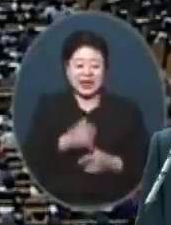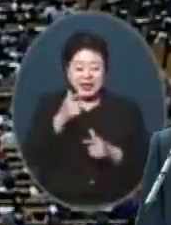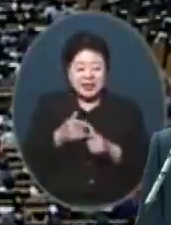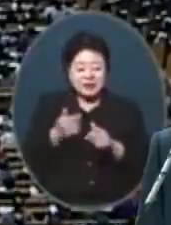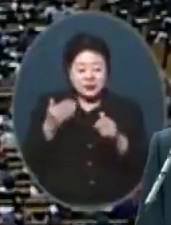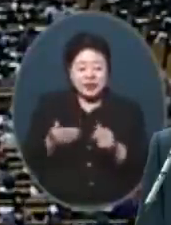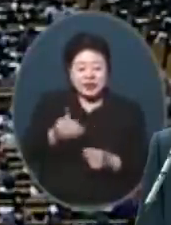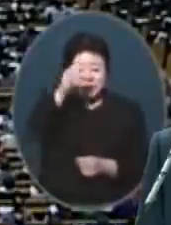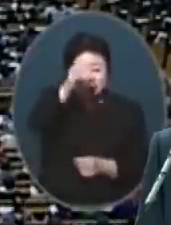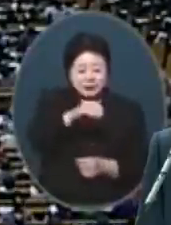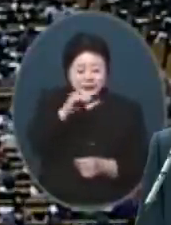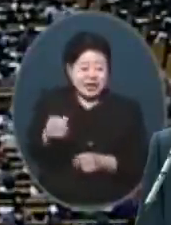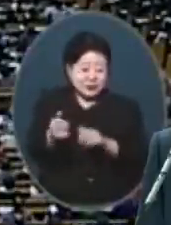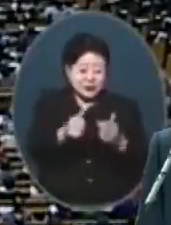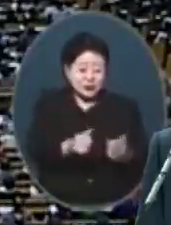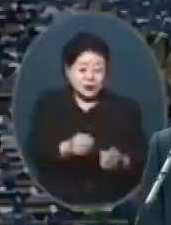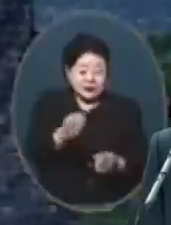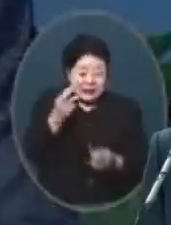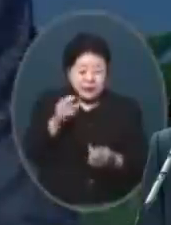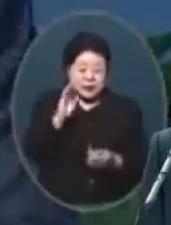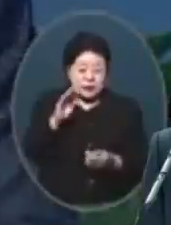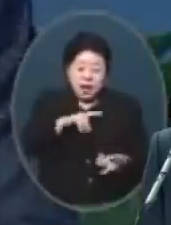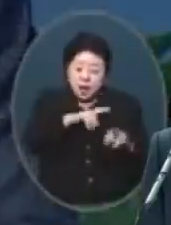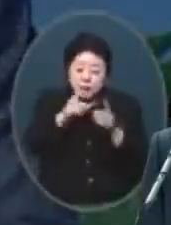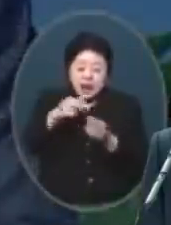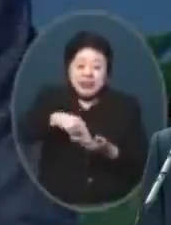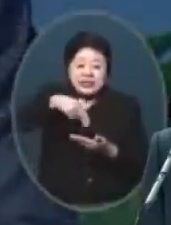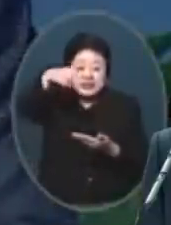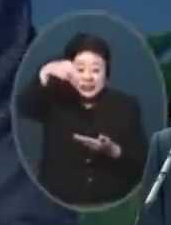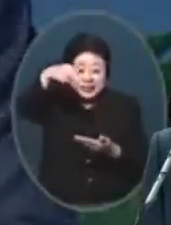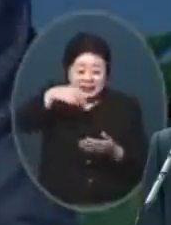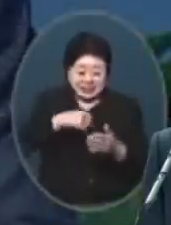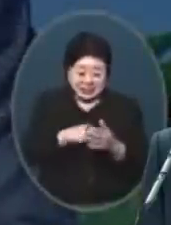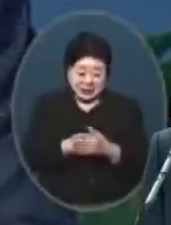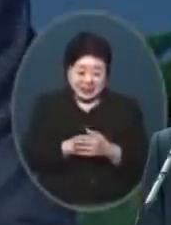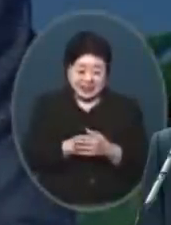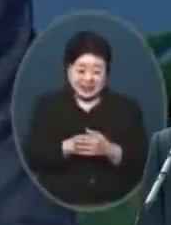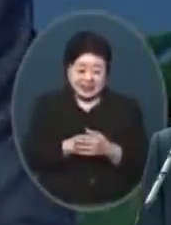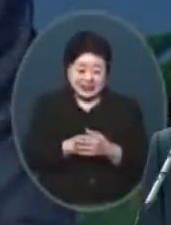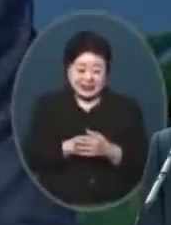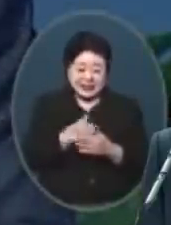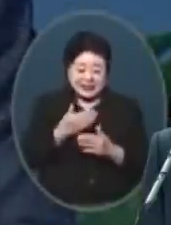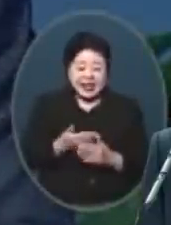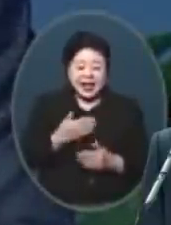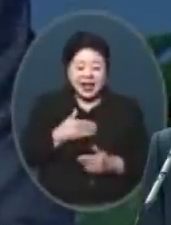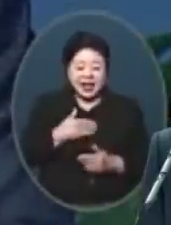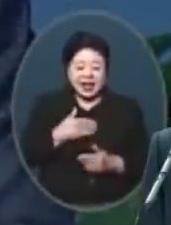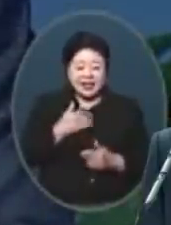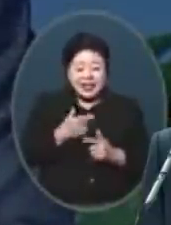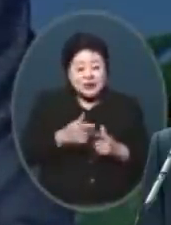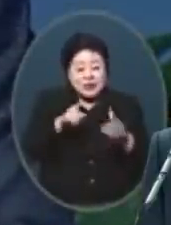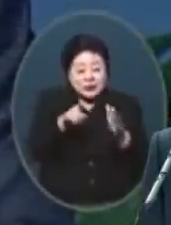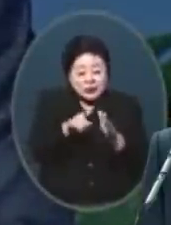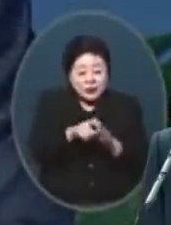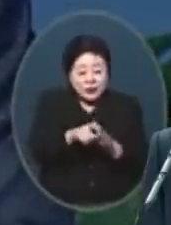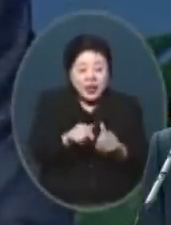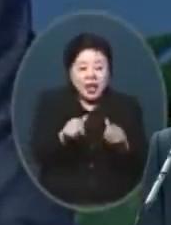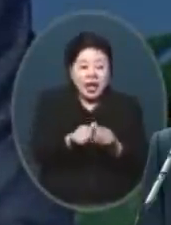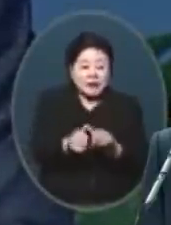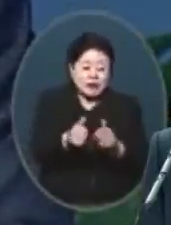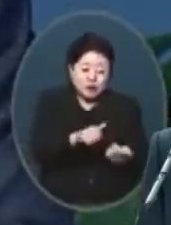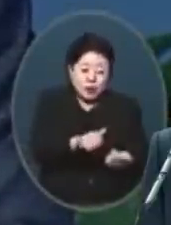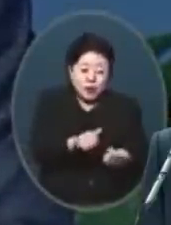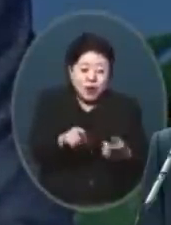예수님께서 십자가에서 죽으시고 3일 만에 부활 승천함으로 나는 예수님을 통하여 함께 죽고